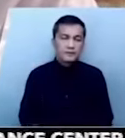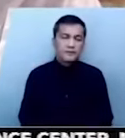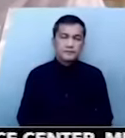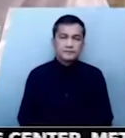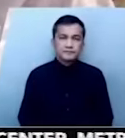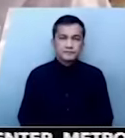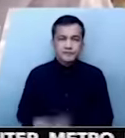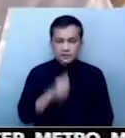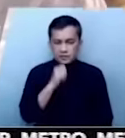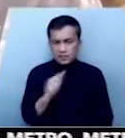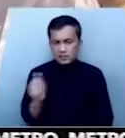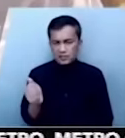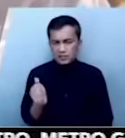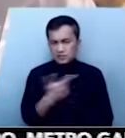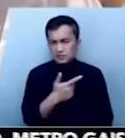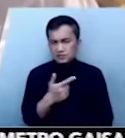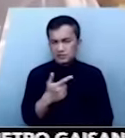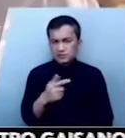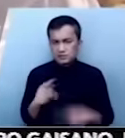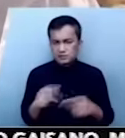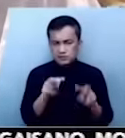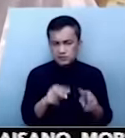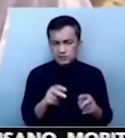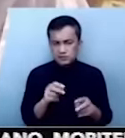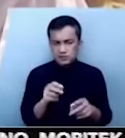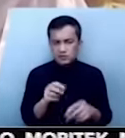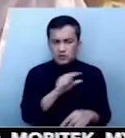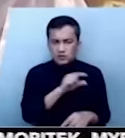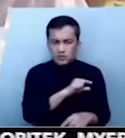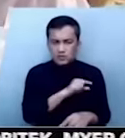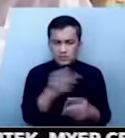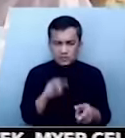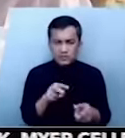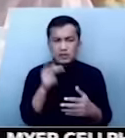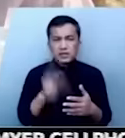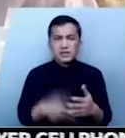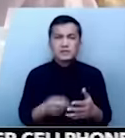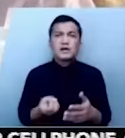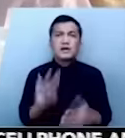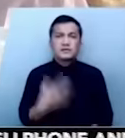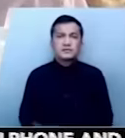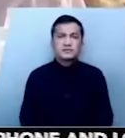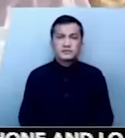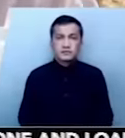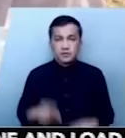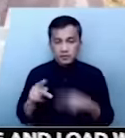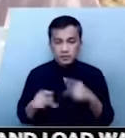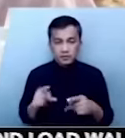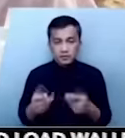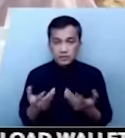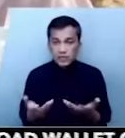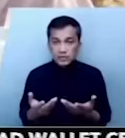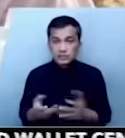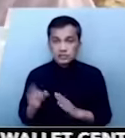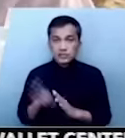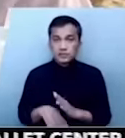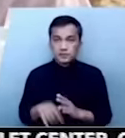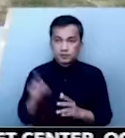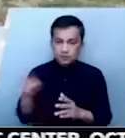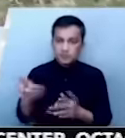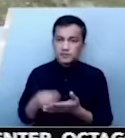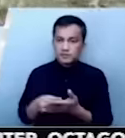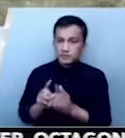tinitingnan ang quality. Ang tinitingnan nila doon ang presyo. Kaya ang tao kung saan medyo mas mababa, doon ngayon sila